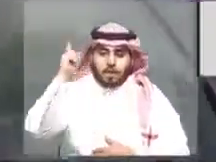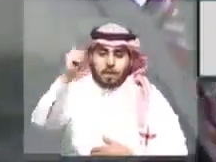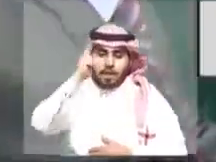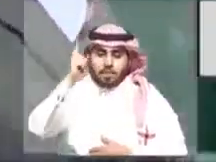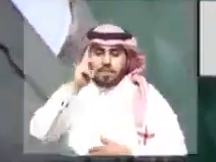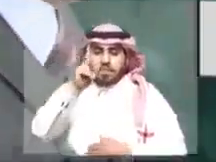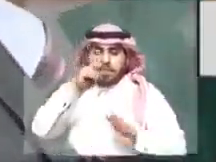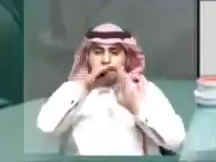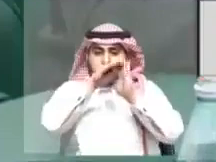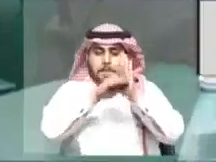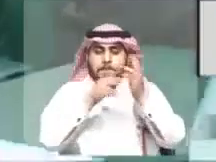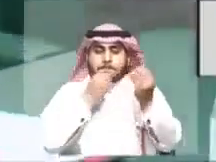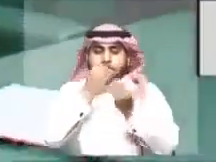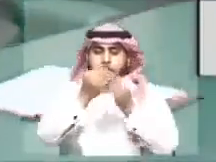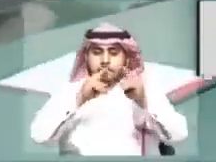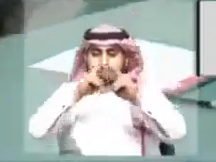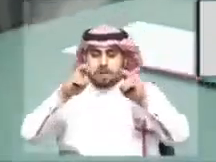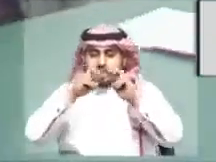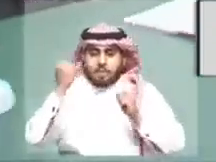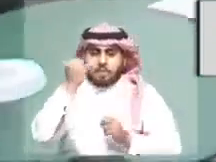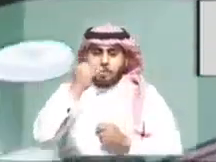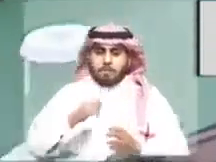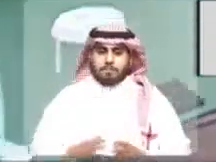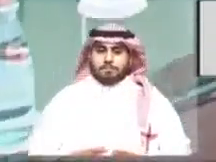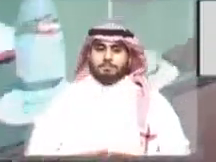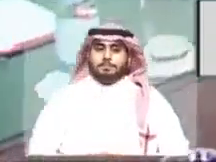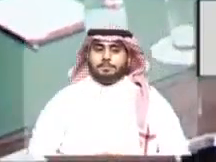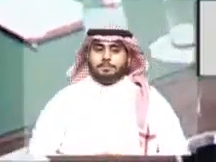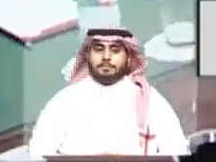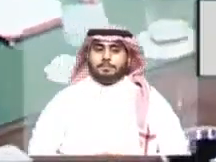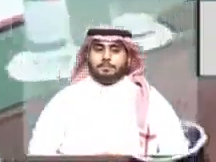ومستجداتها بالاضافه الى بحث عدد من الموضوعات ذات الاهتمام المشترك.